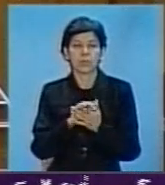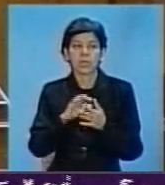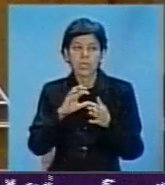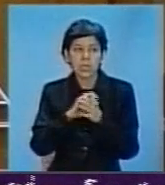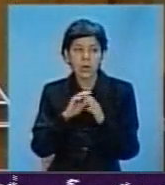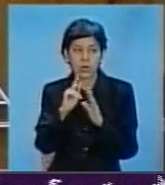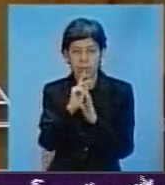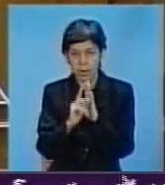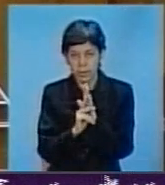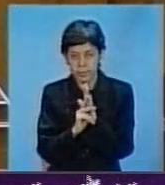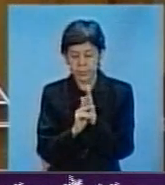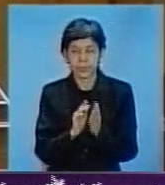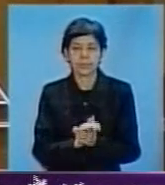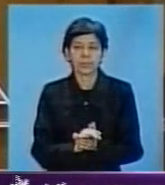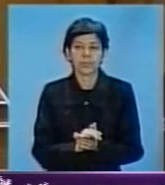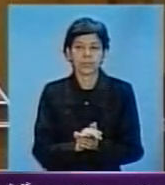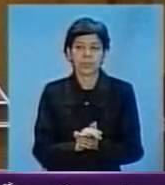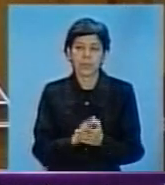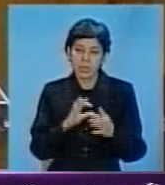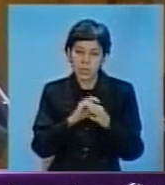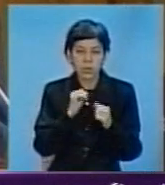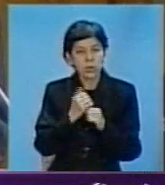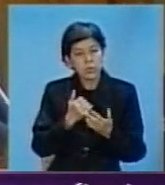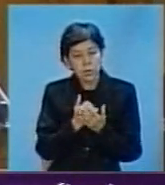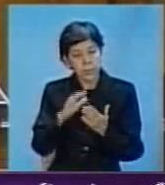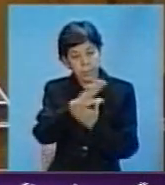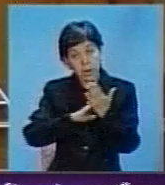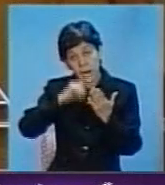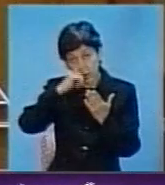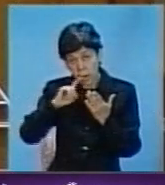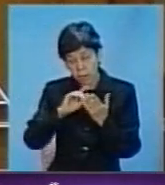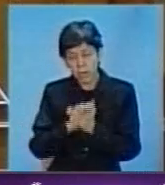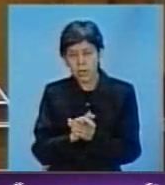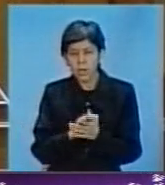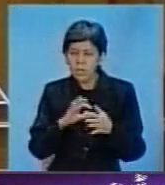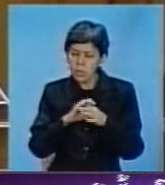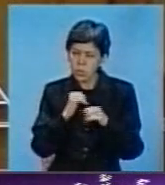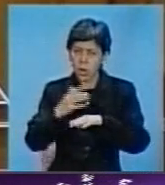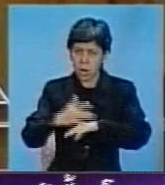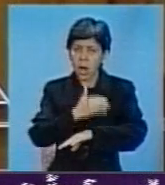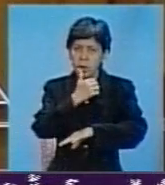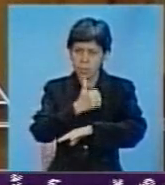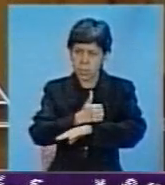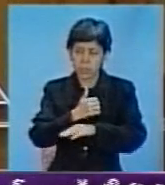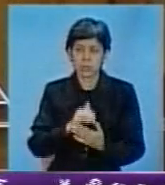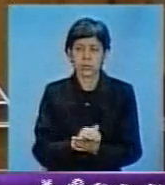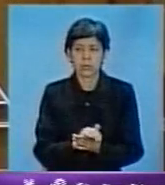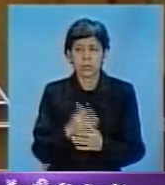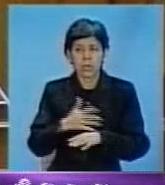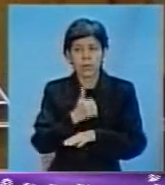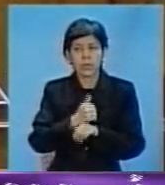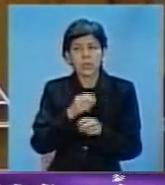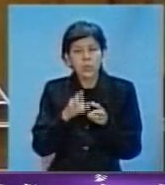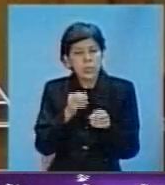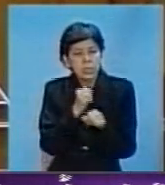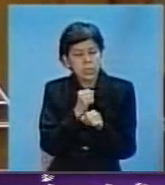ในการรักษากฎหมายในการรักษาบ้านเมืองก็คือว่าการต่อสู้ทางการเมืองนั้นพึงใช้